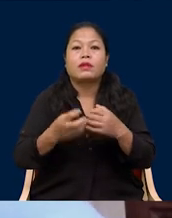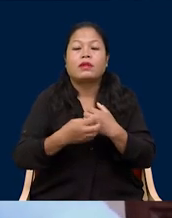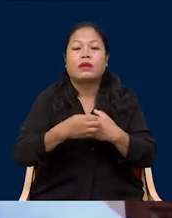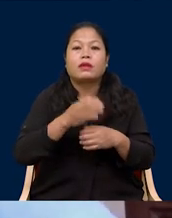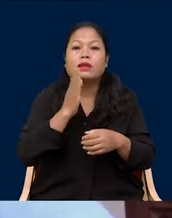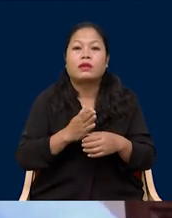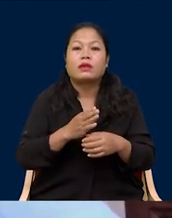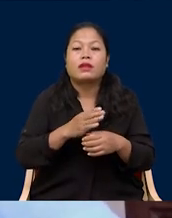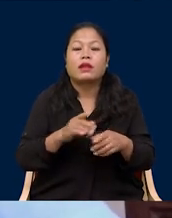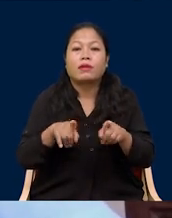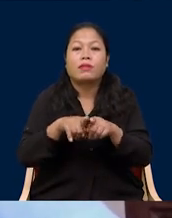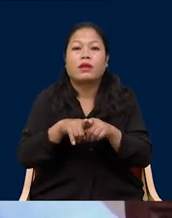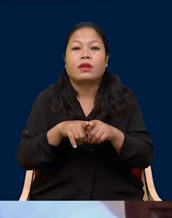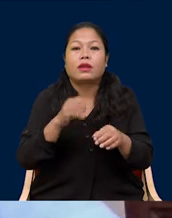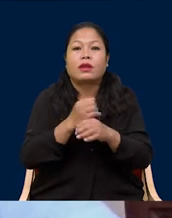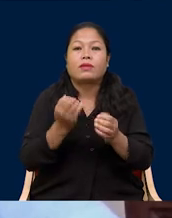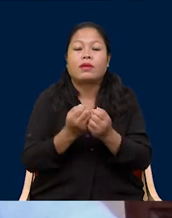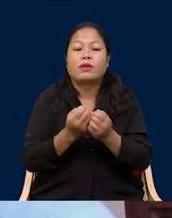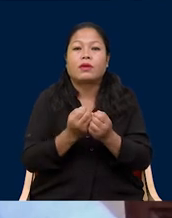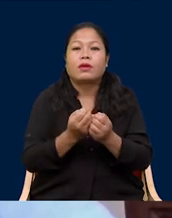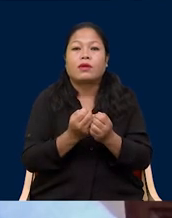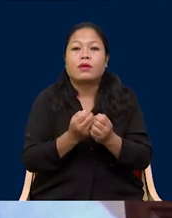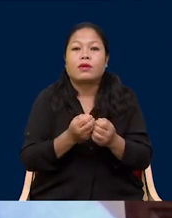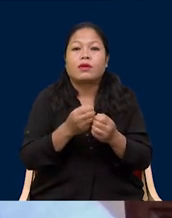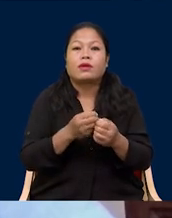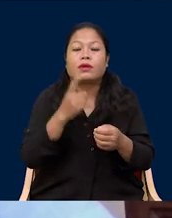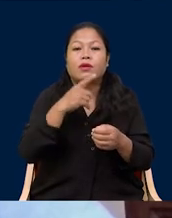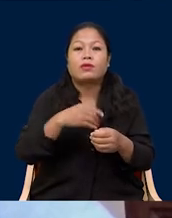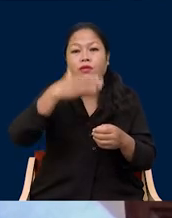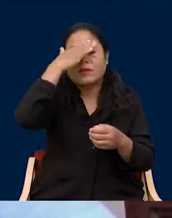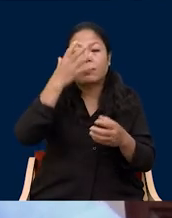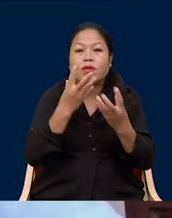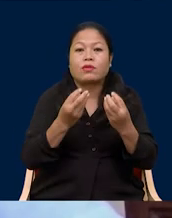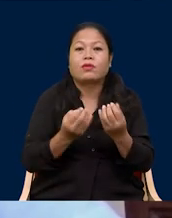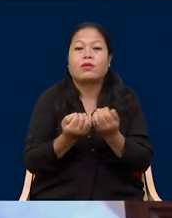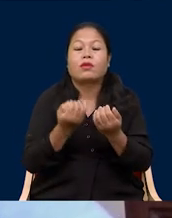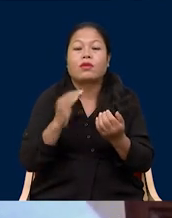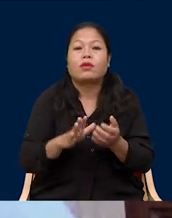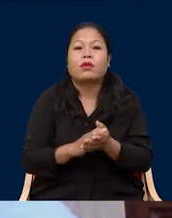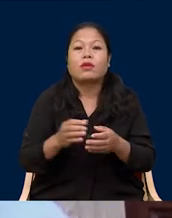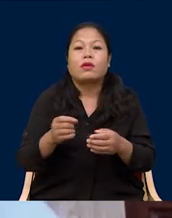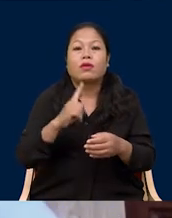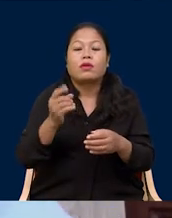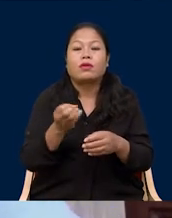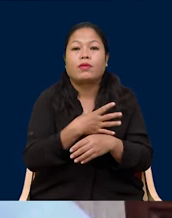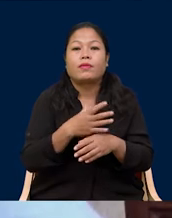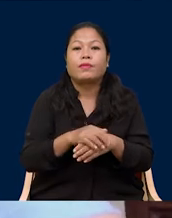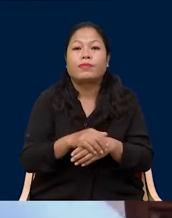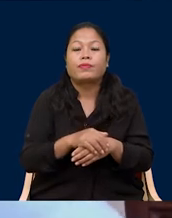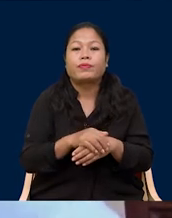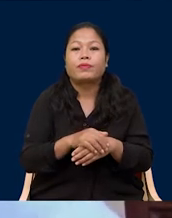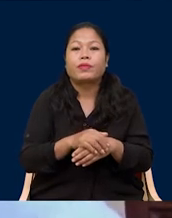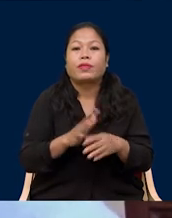पनि काम गर्यो भने चाहिँ यसको नकारात्मक असर र यसको न्यूनीकरण चाहिँ हामीले गर्न सक्छौँ होइन। सबभन्दा पहिला चाहिँ हामी जैविक विविधता